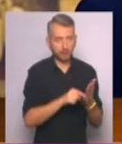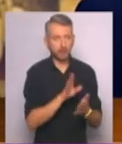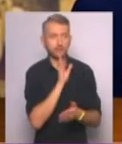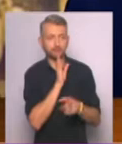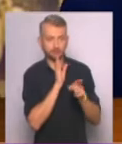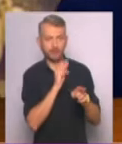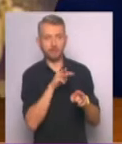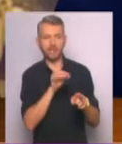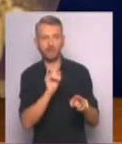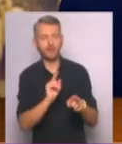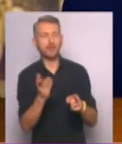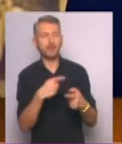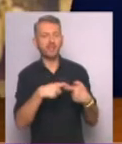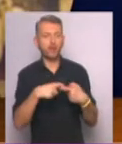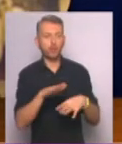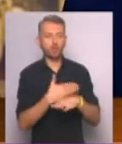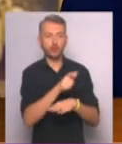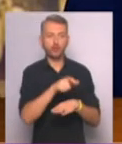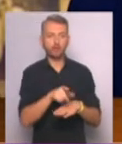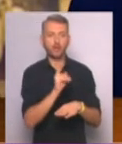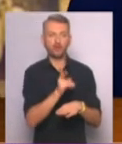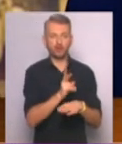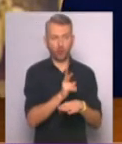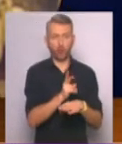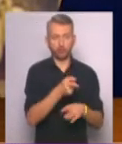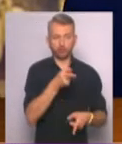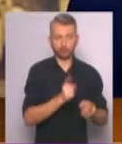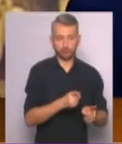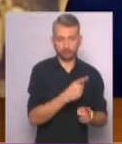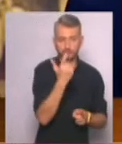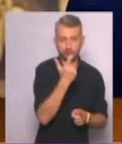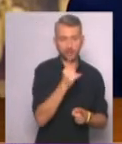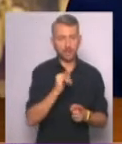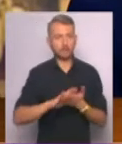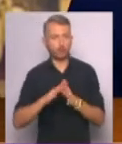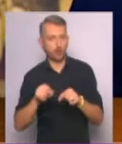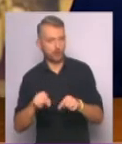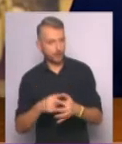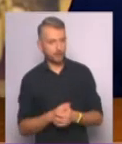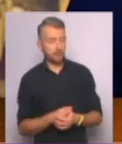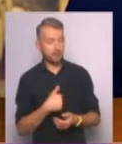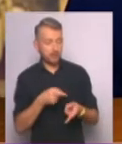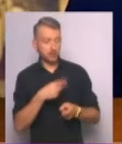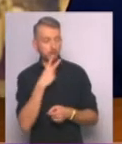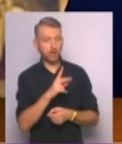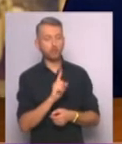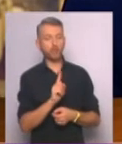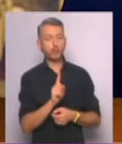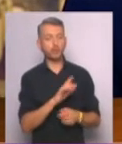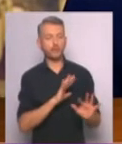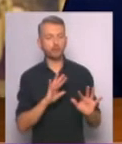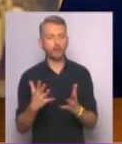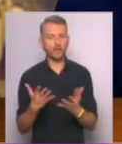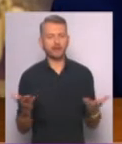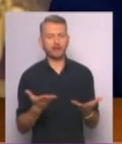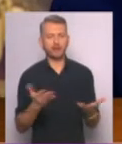Іванівни. Який зв'язок між людьми, які стоять за лаштунками, і ситуацією? Ми дійсно бачимо, що відбуваються